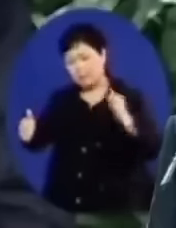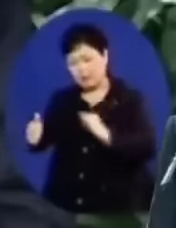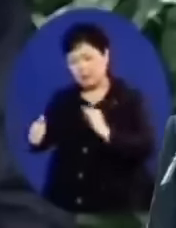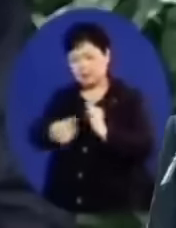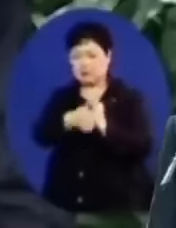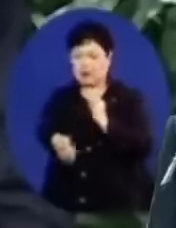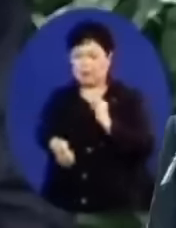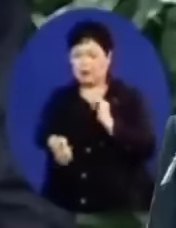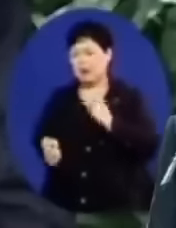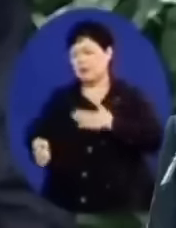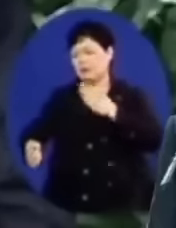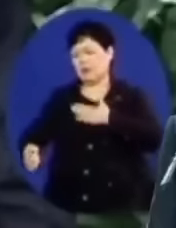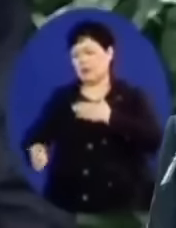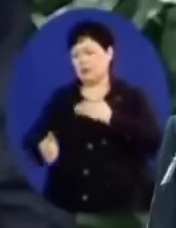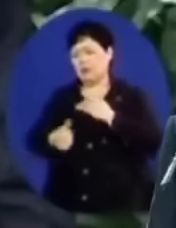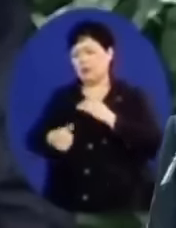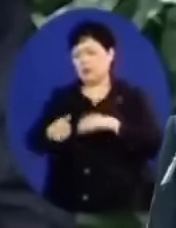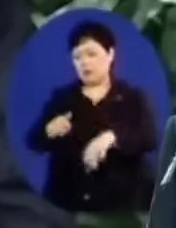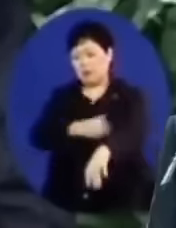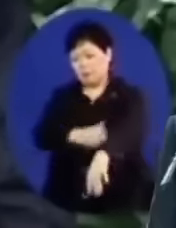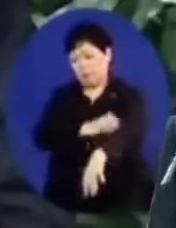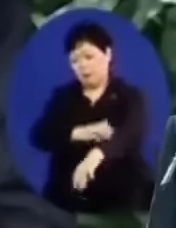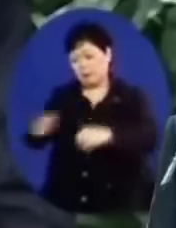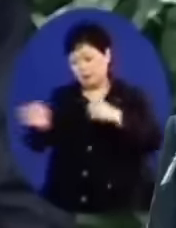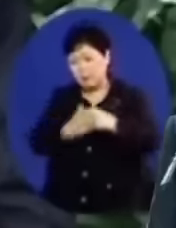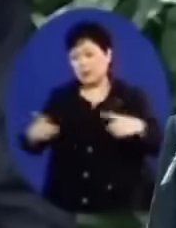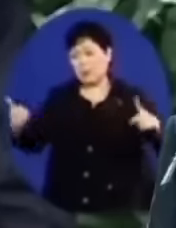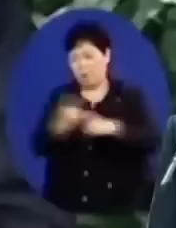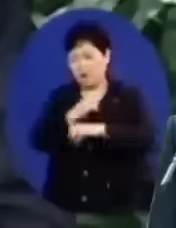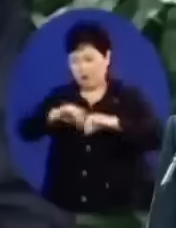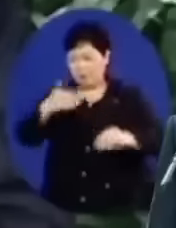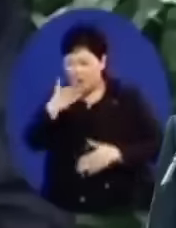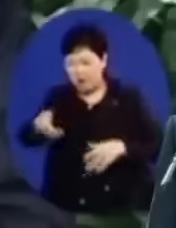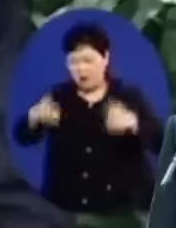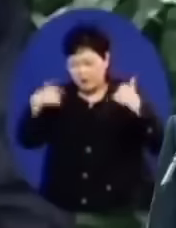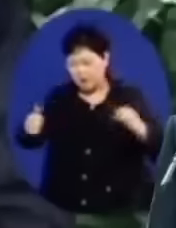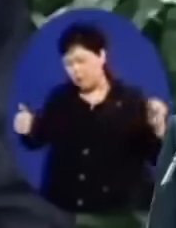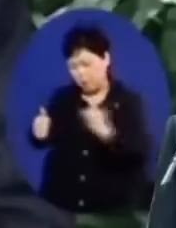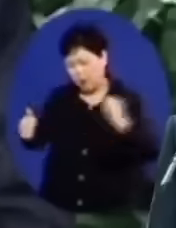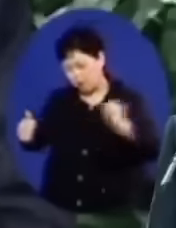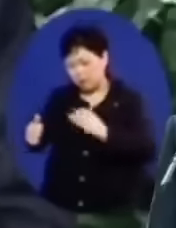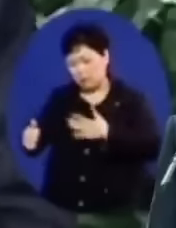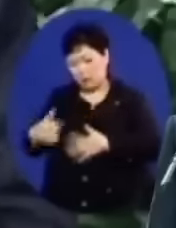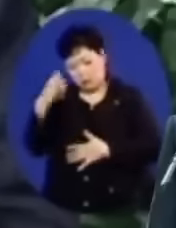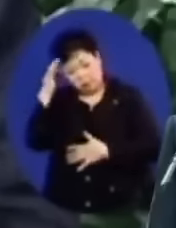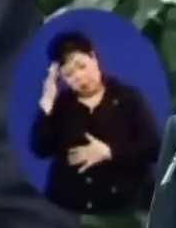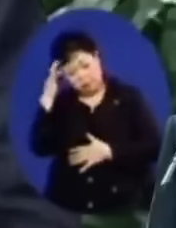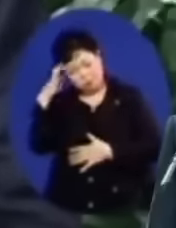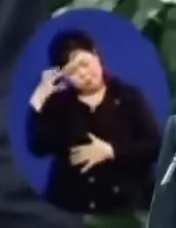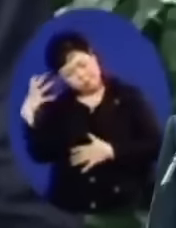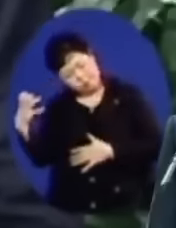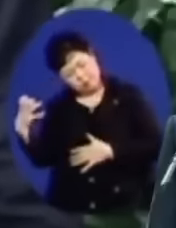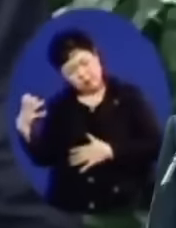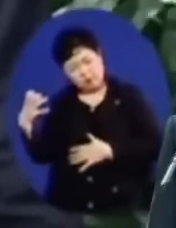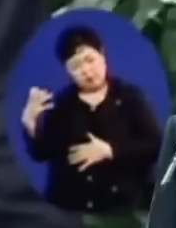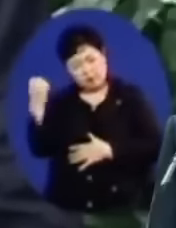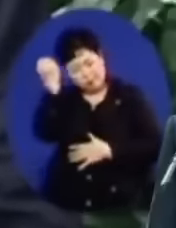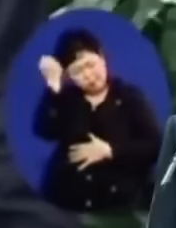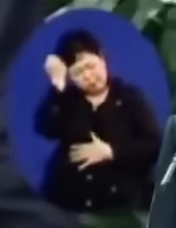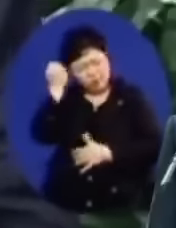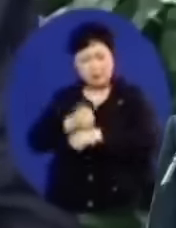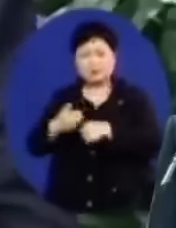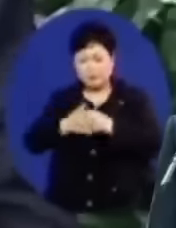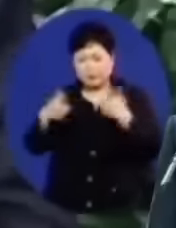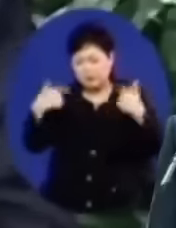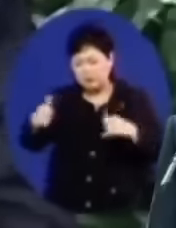나를 번거롭게 하니 내가 그 원한을 풀어주리라. 그렇지 않으면 늘 와서 나를 괴롭게 하리라. 늘